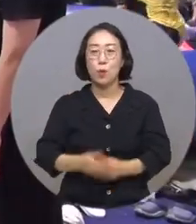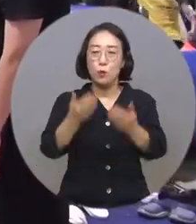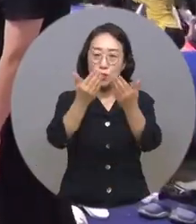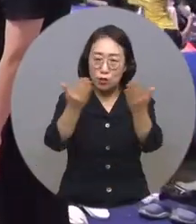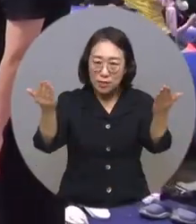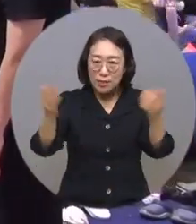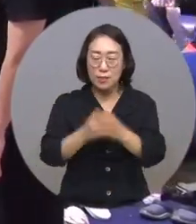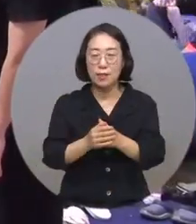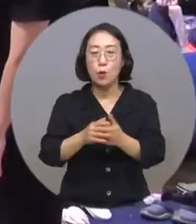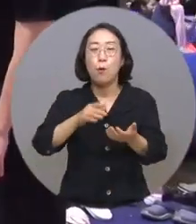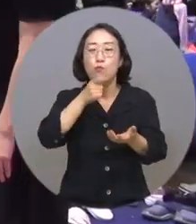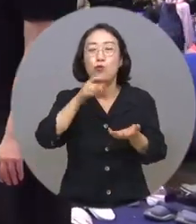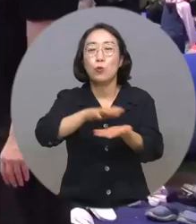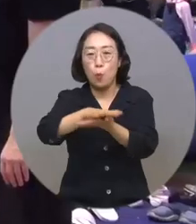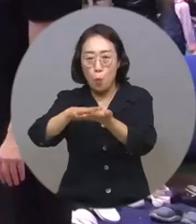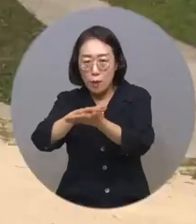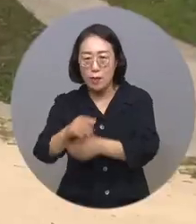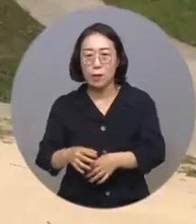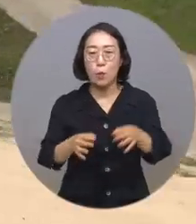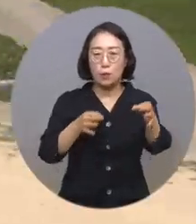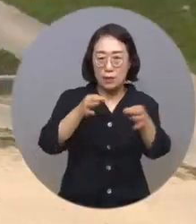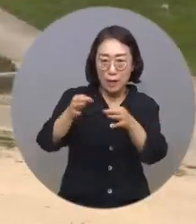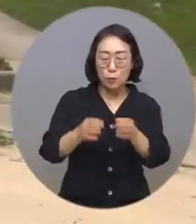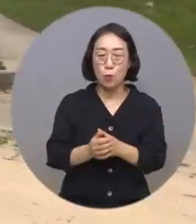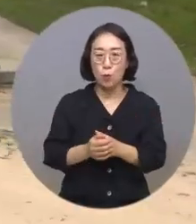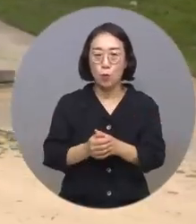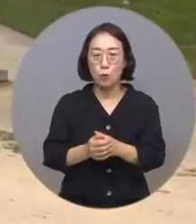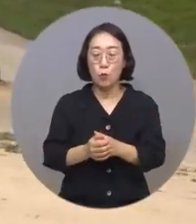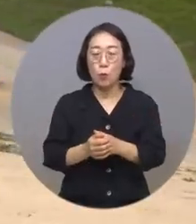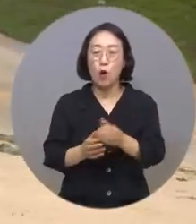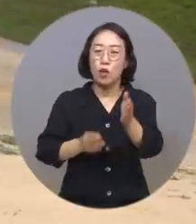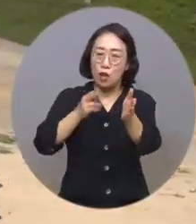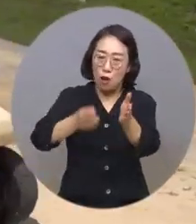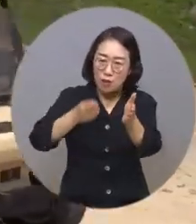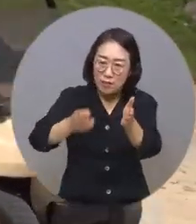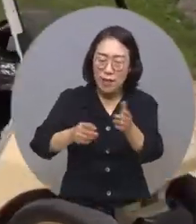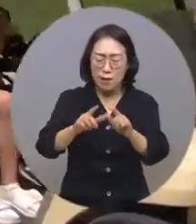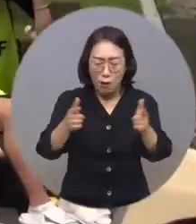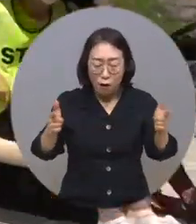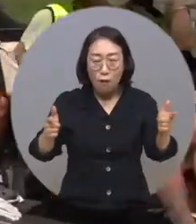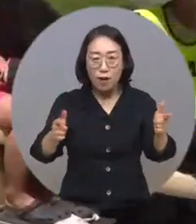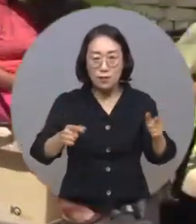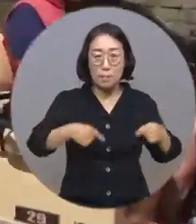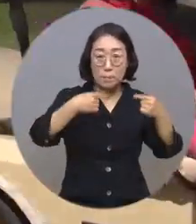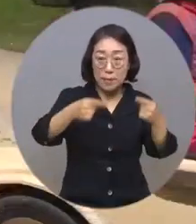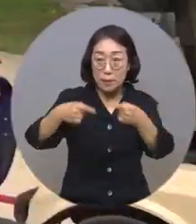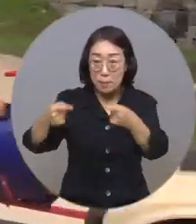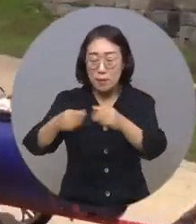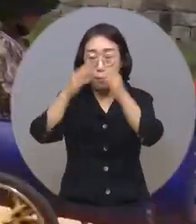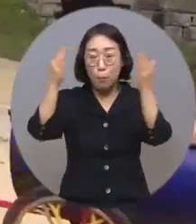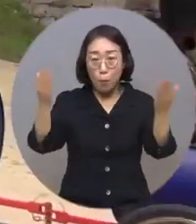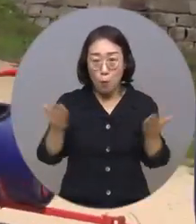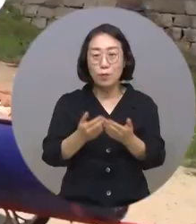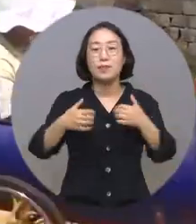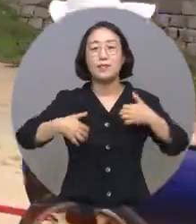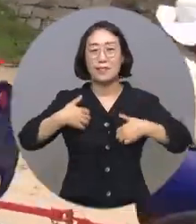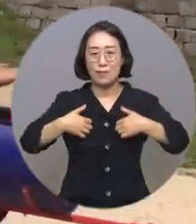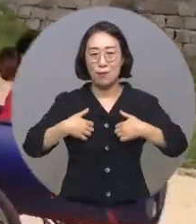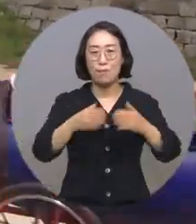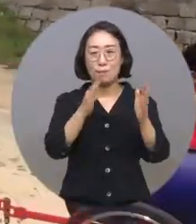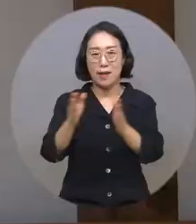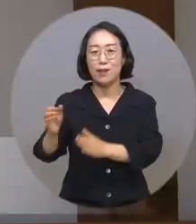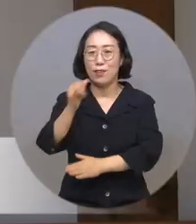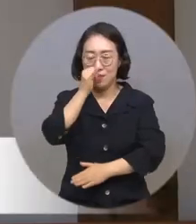연지 카누, 프리마켓, 깡통 열차 등 남녀노소를 불문하고 누구나 즐길 수 있는 다양한 행사가 준비되어